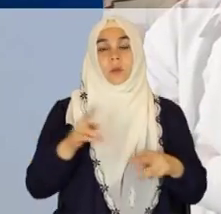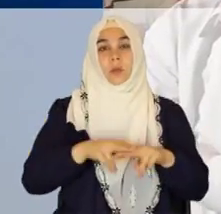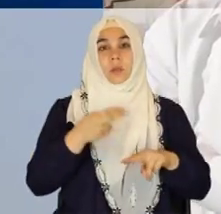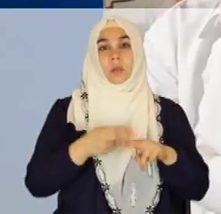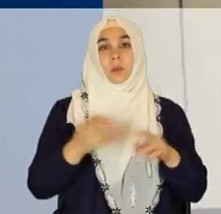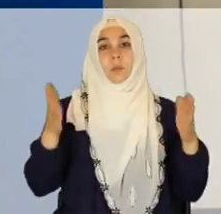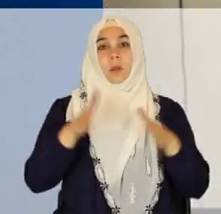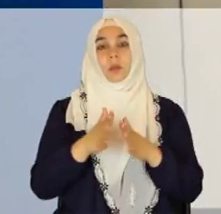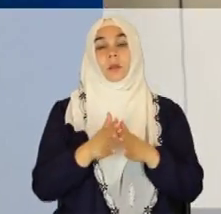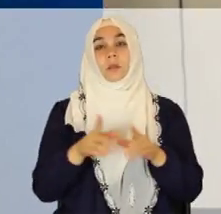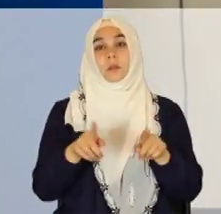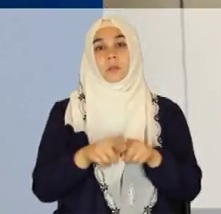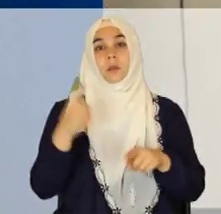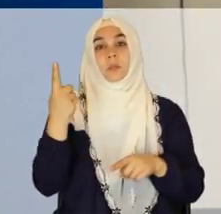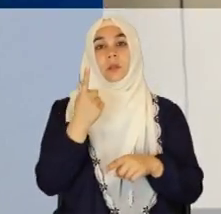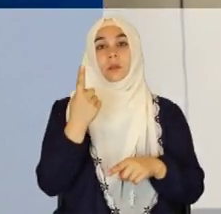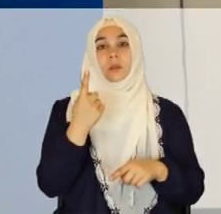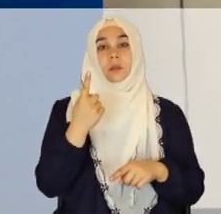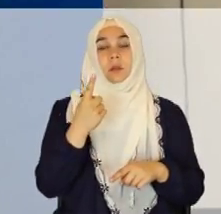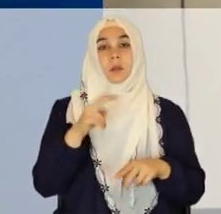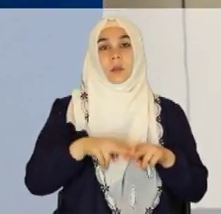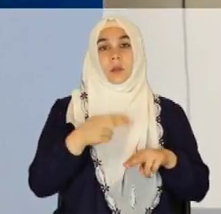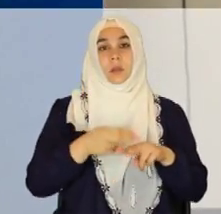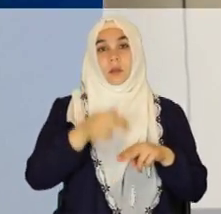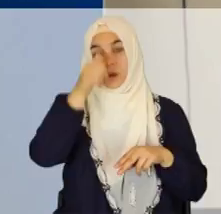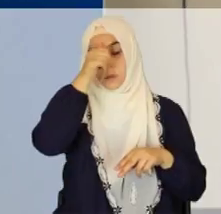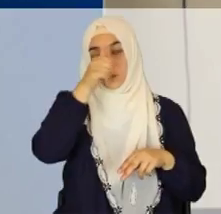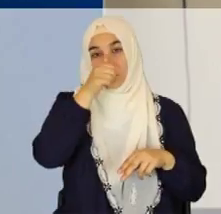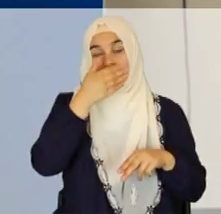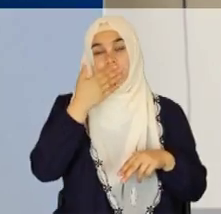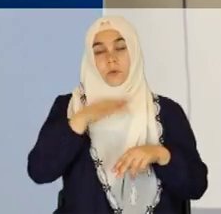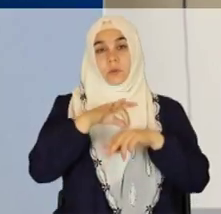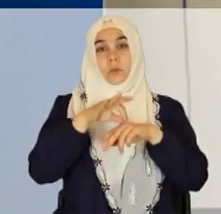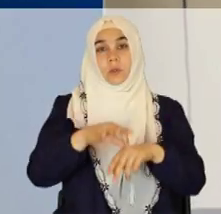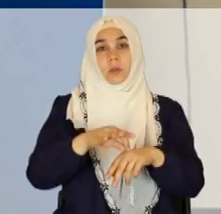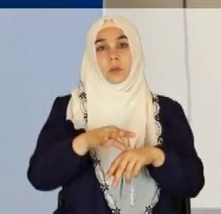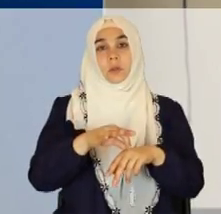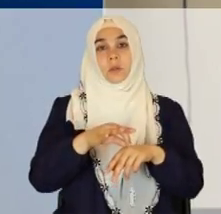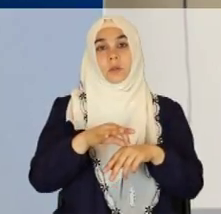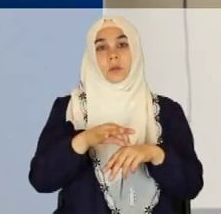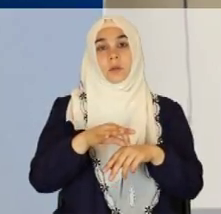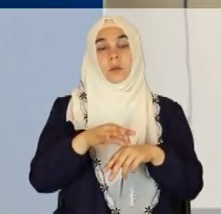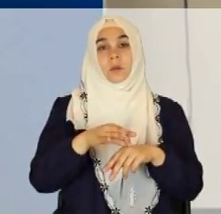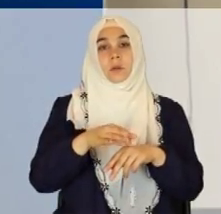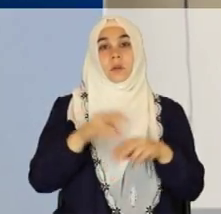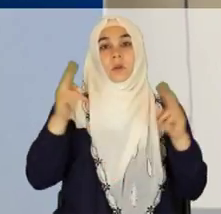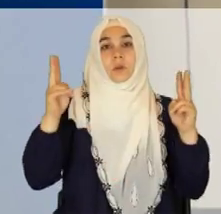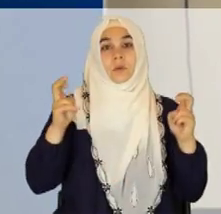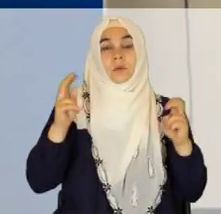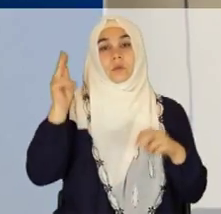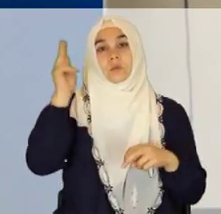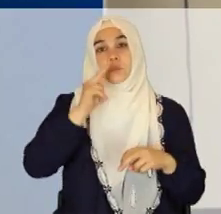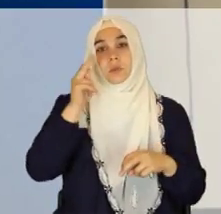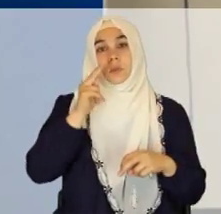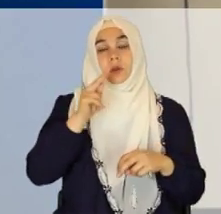shu barakalardan bittasiga buyurgi Ramazon sharifdagi darslarimizni